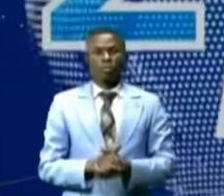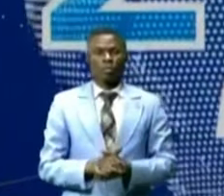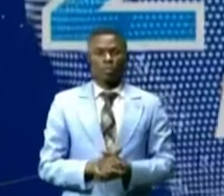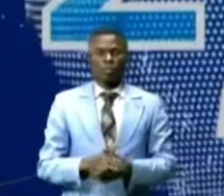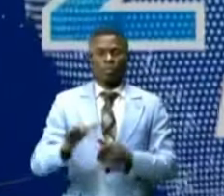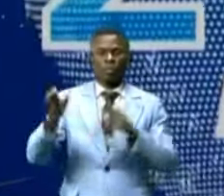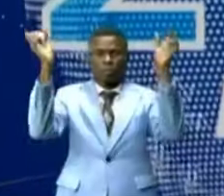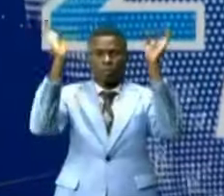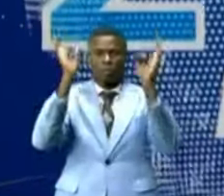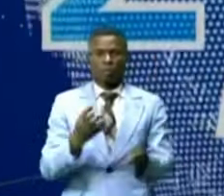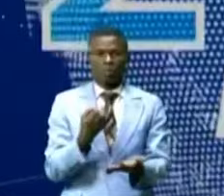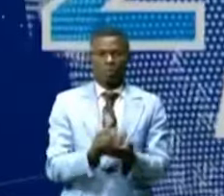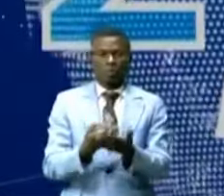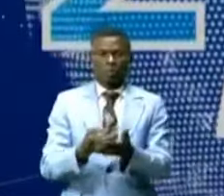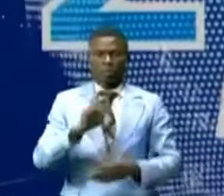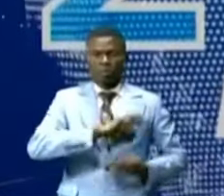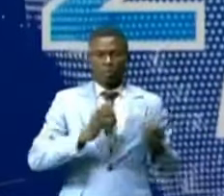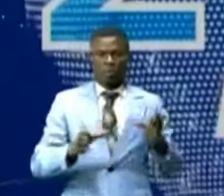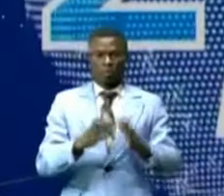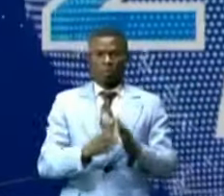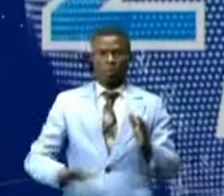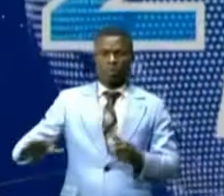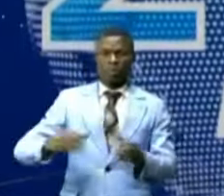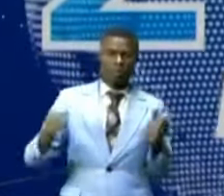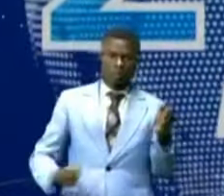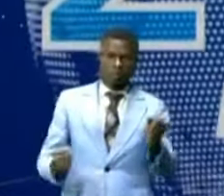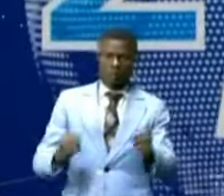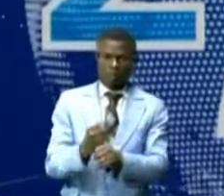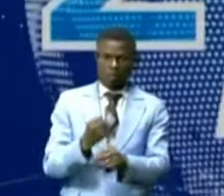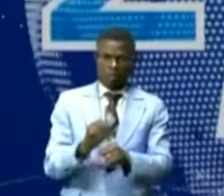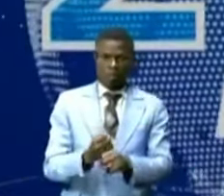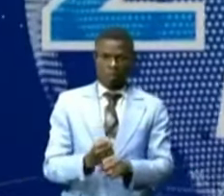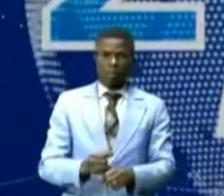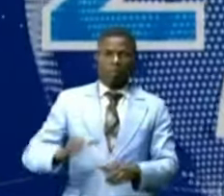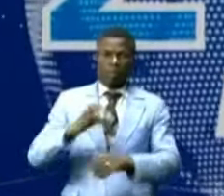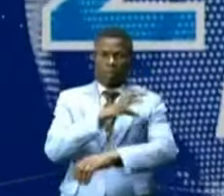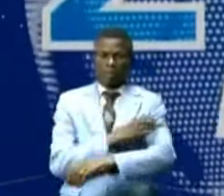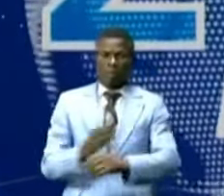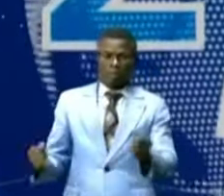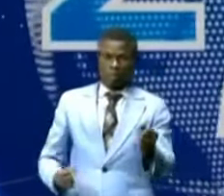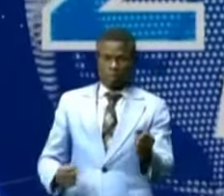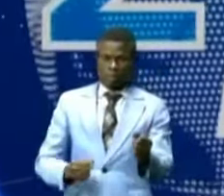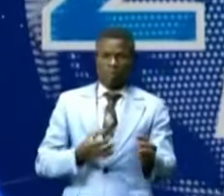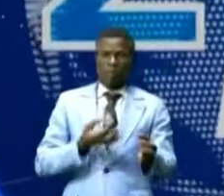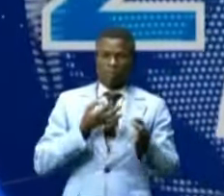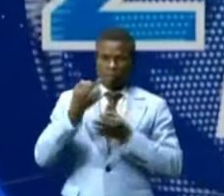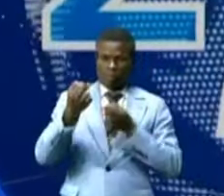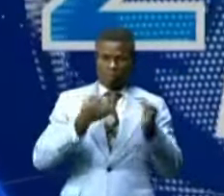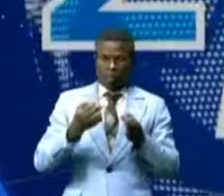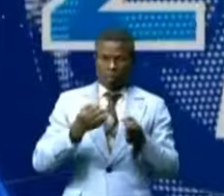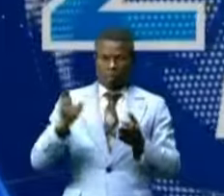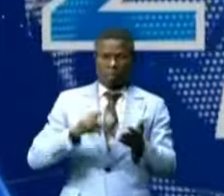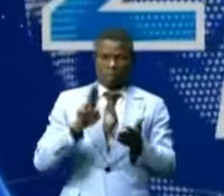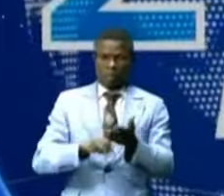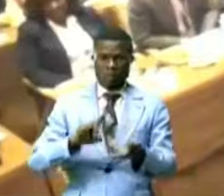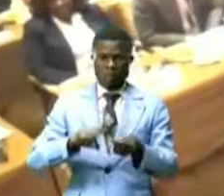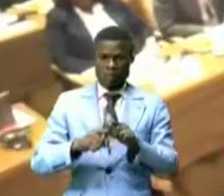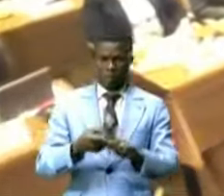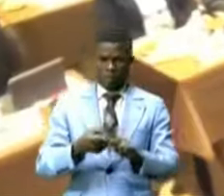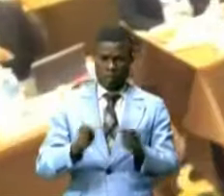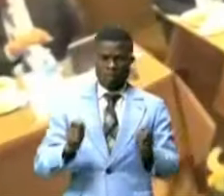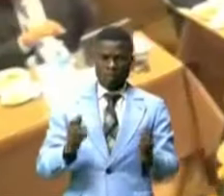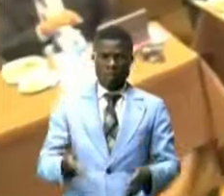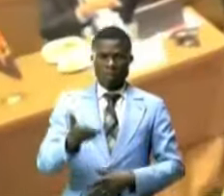Forum économique RDC Angola, les travaux se sont tenus à Luanda. On fait le point dans ce reportage signé Annie Mbalaka.